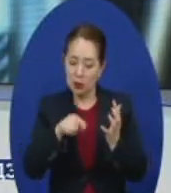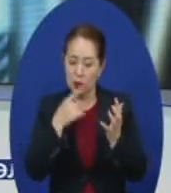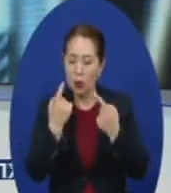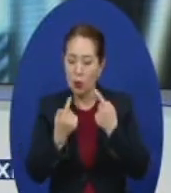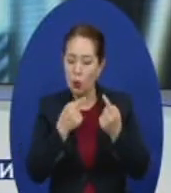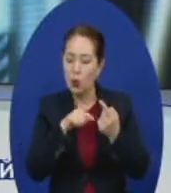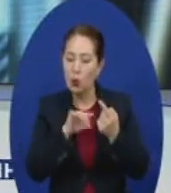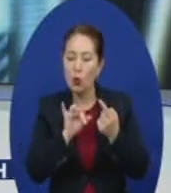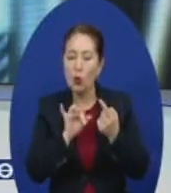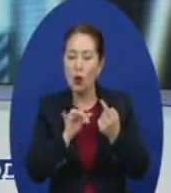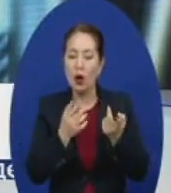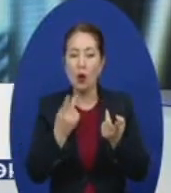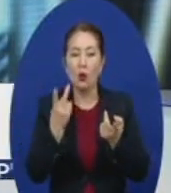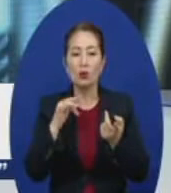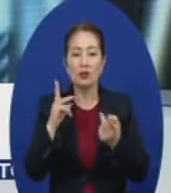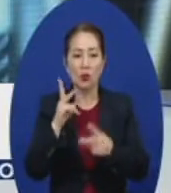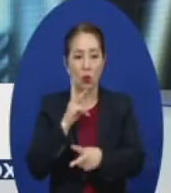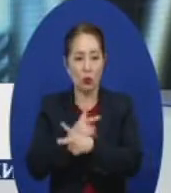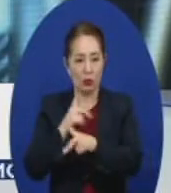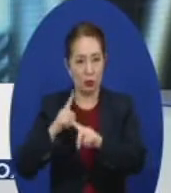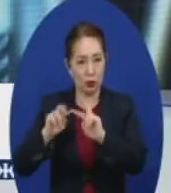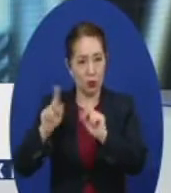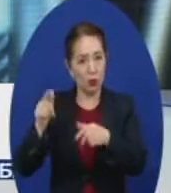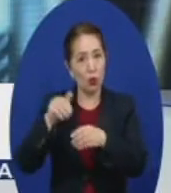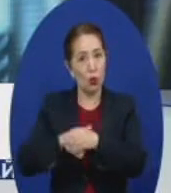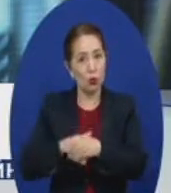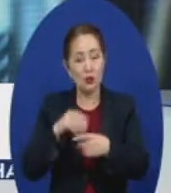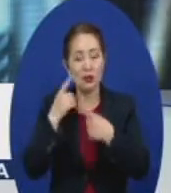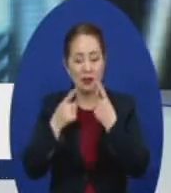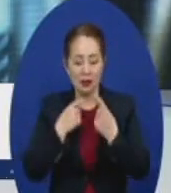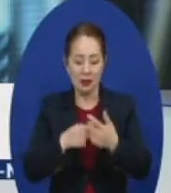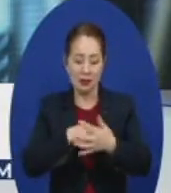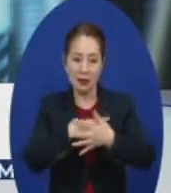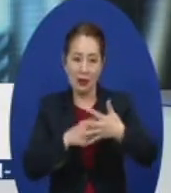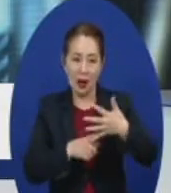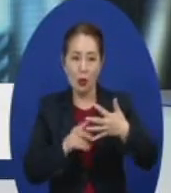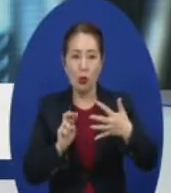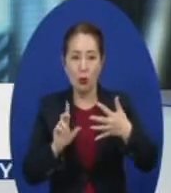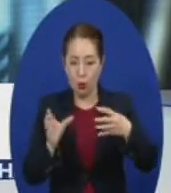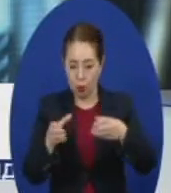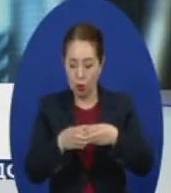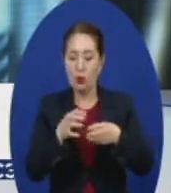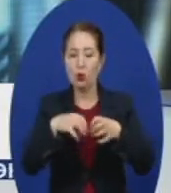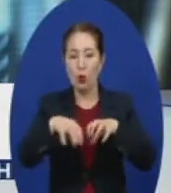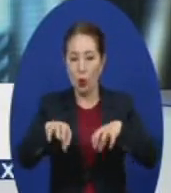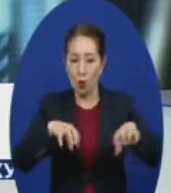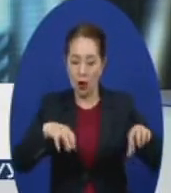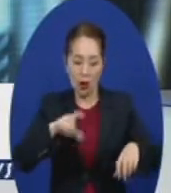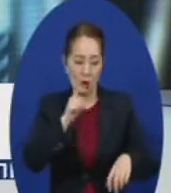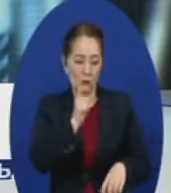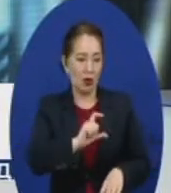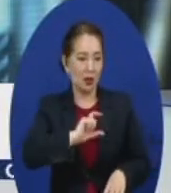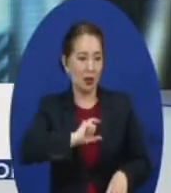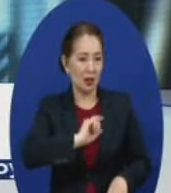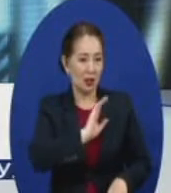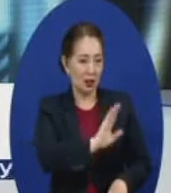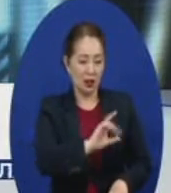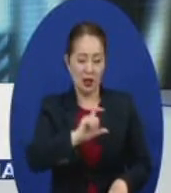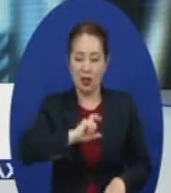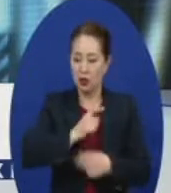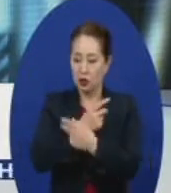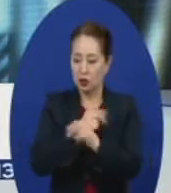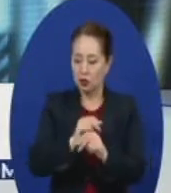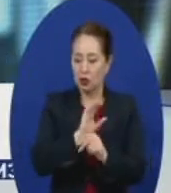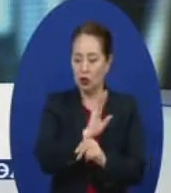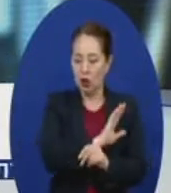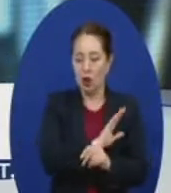өөрчлөлт оруулахтай холбоотой асуудлыг хөндсөн байна. Үндсэн хуульд орж байгаа өөрчлөлтийг 5 бүлэгт хуваан авч үзэж байна. Хүний эрх хэрэгчлөө, парламентын